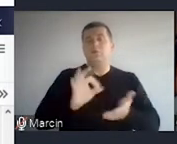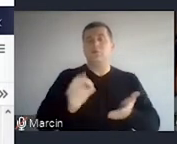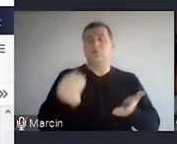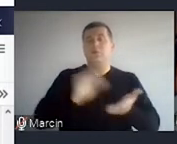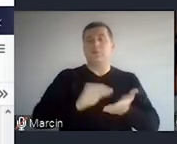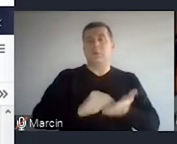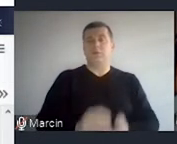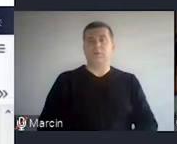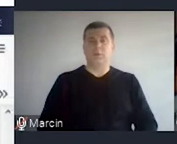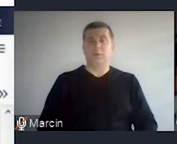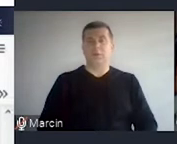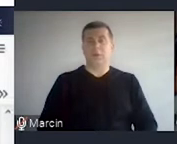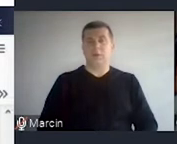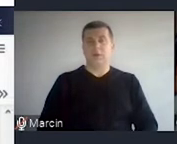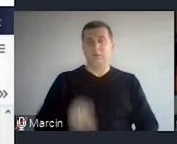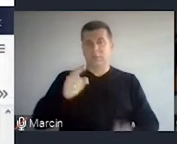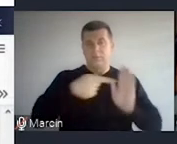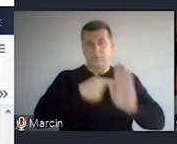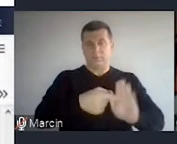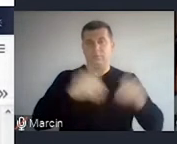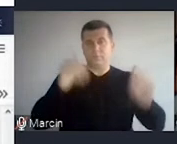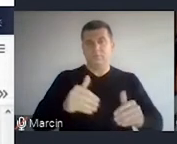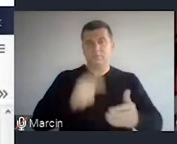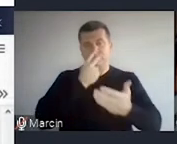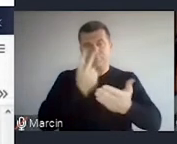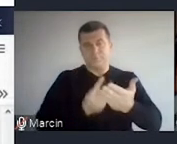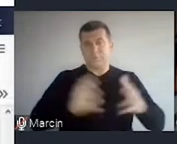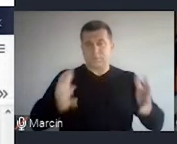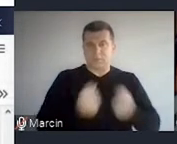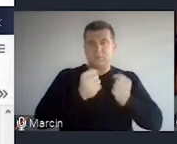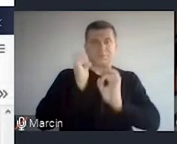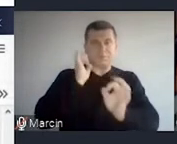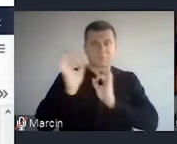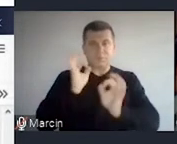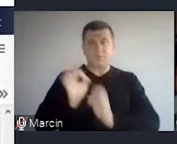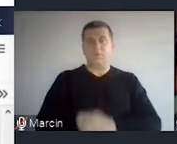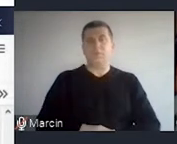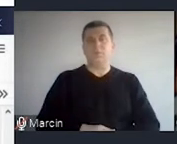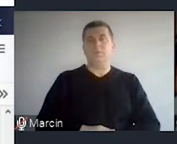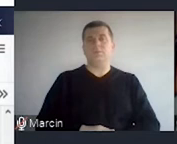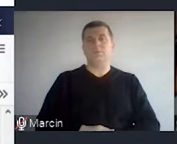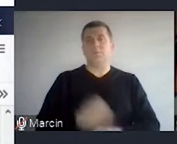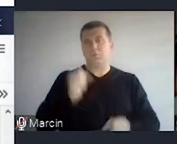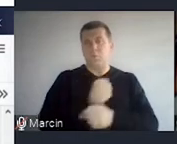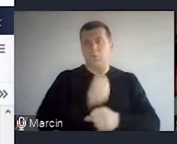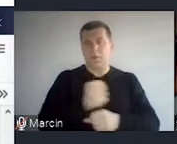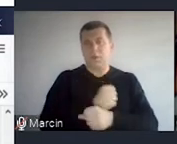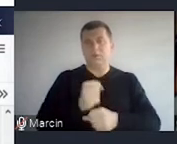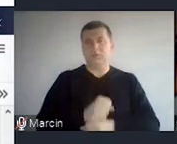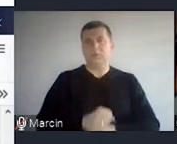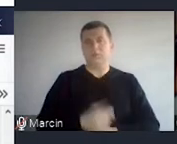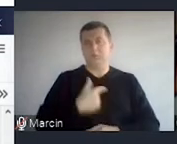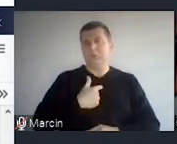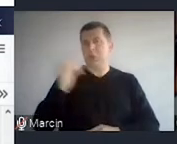dofinansowanie. Tu w wytycznych możecie Państwo znaleźć taką dosyć poważną